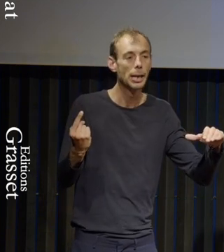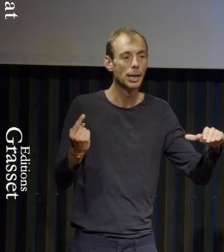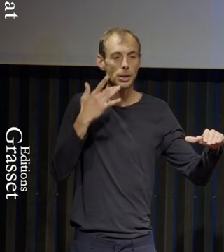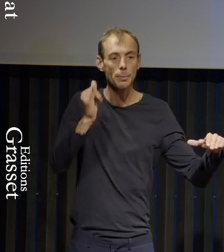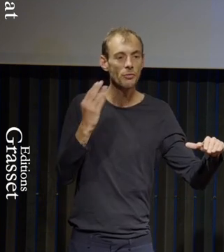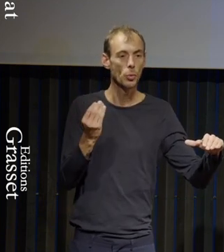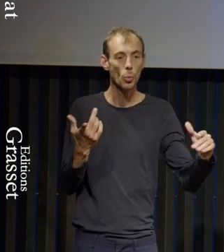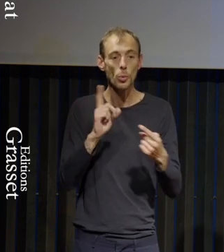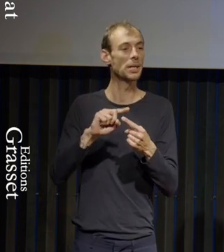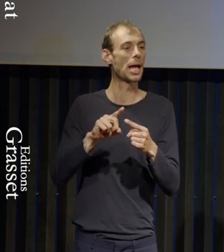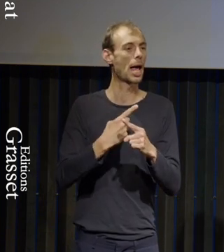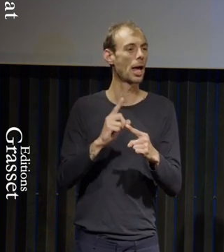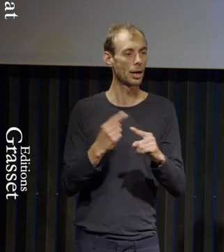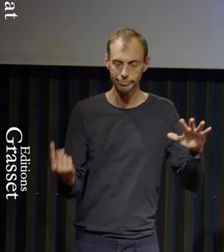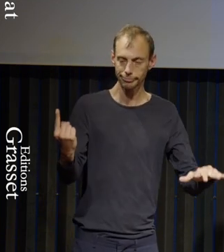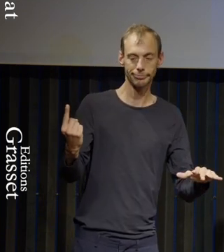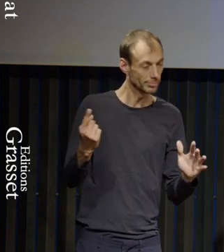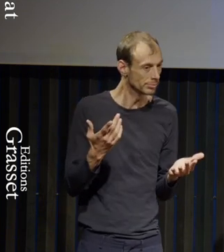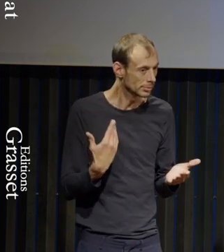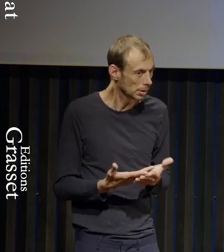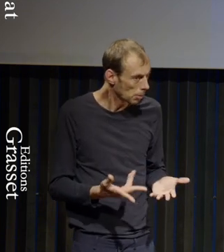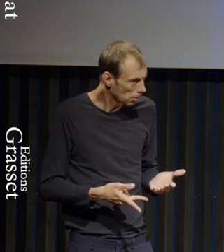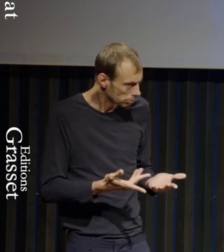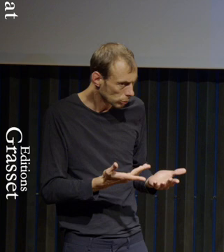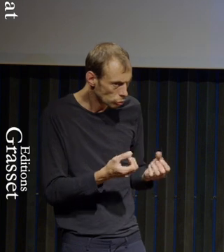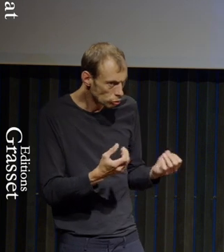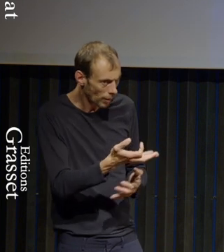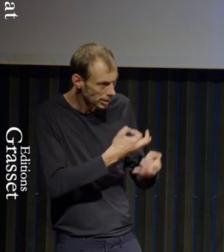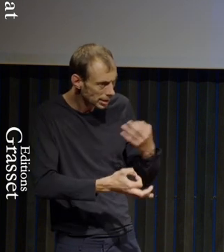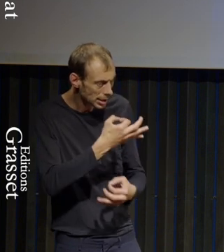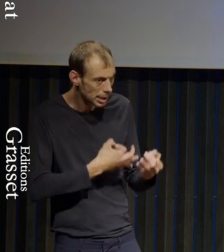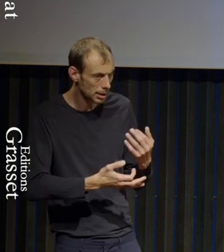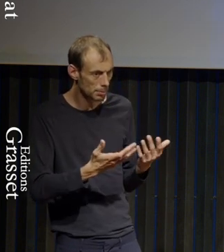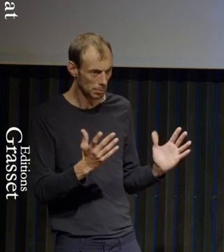aussi des travers puisque vous faites référence à